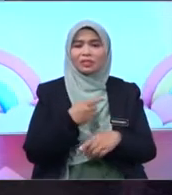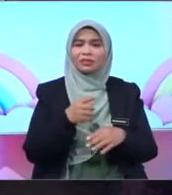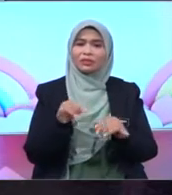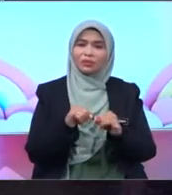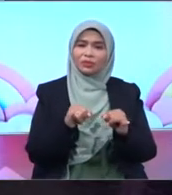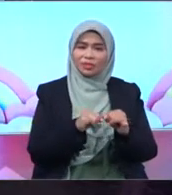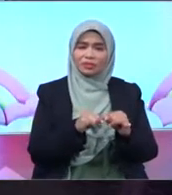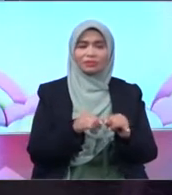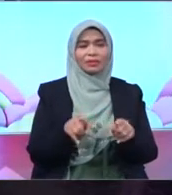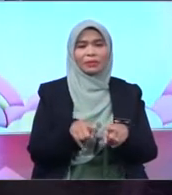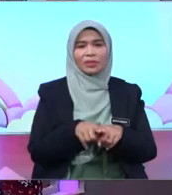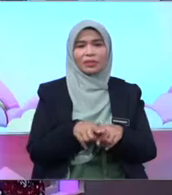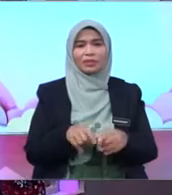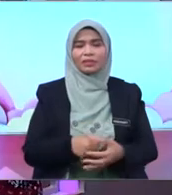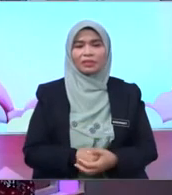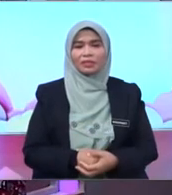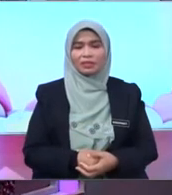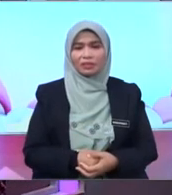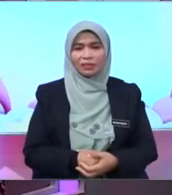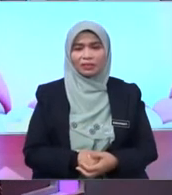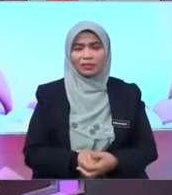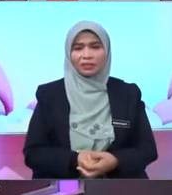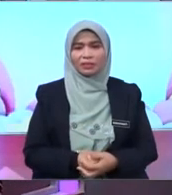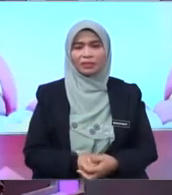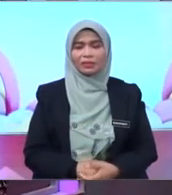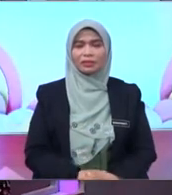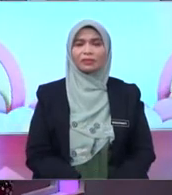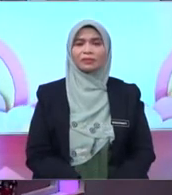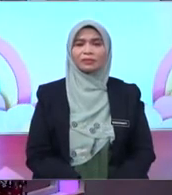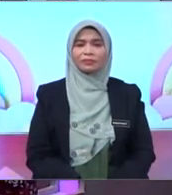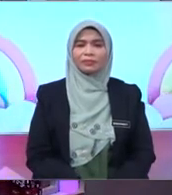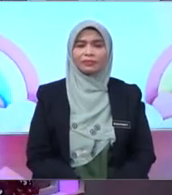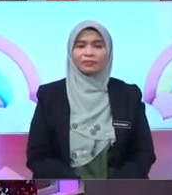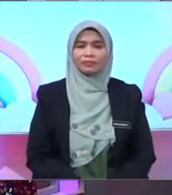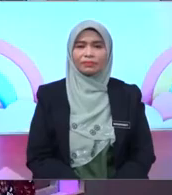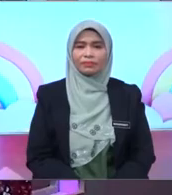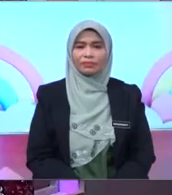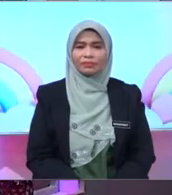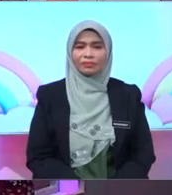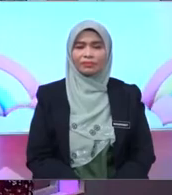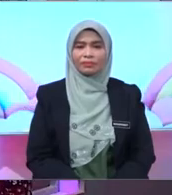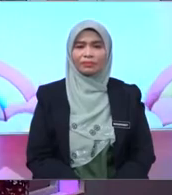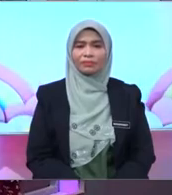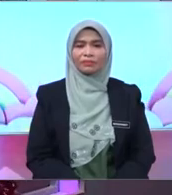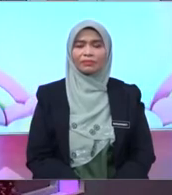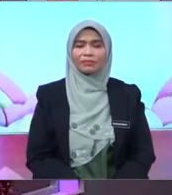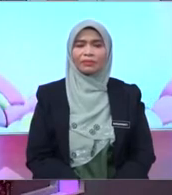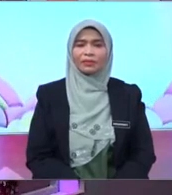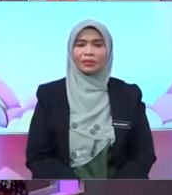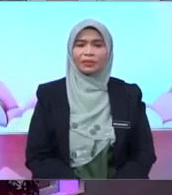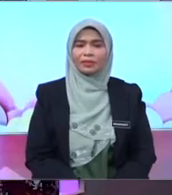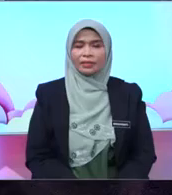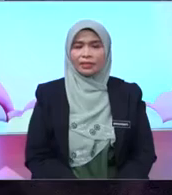orang makhluk segala yang ada di muka bumi ini hewan kebutuhan betul